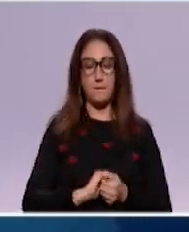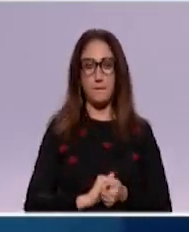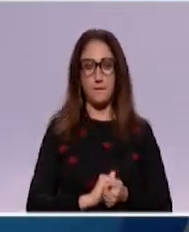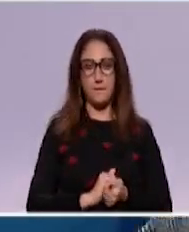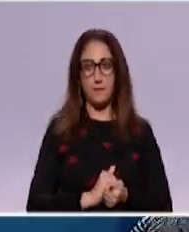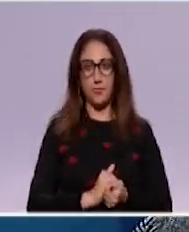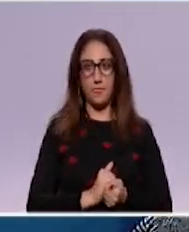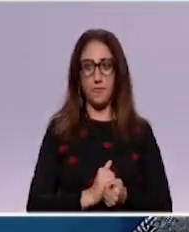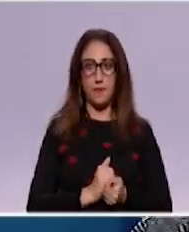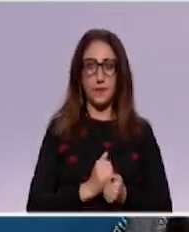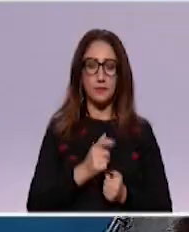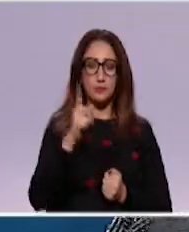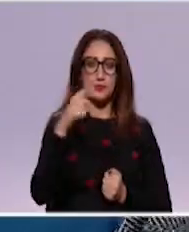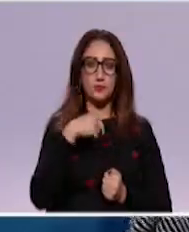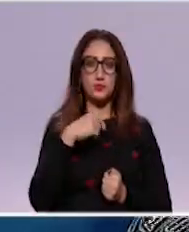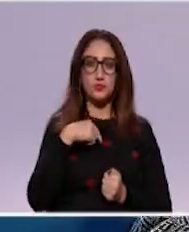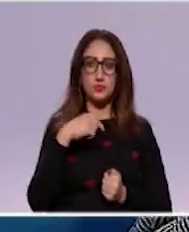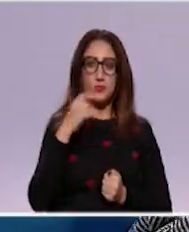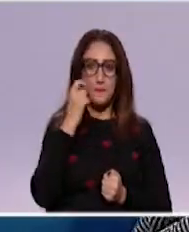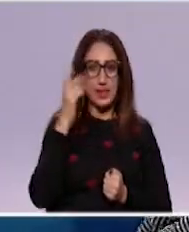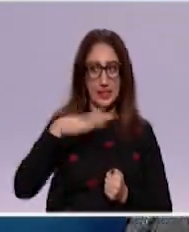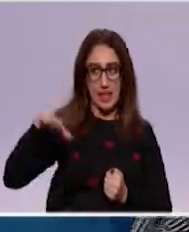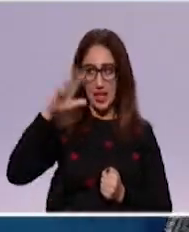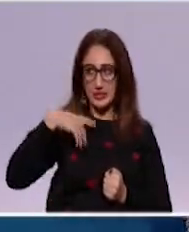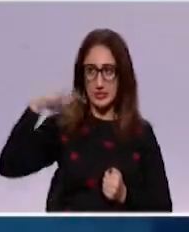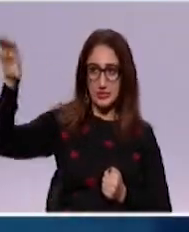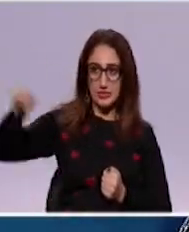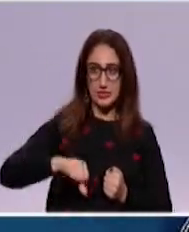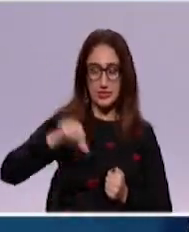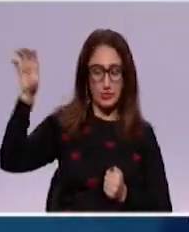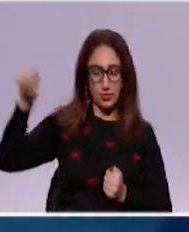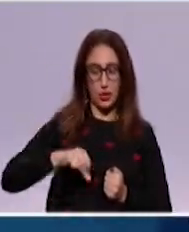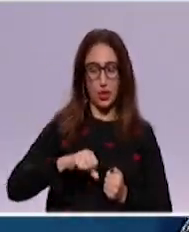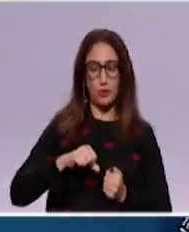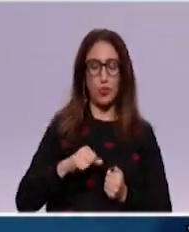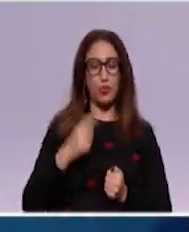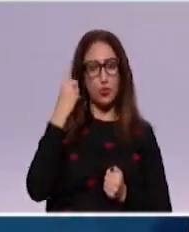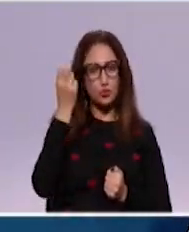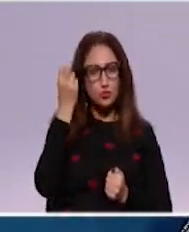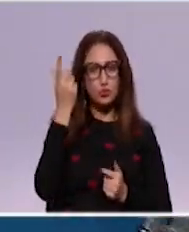طب يا منير بص انا هجيب الناس بتوعي تحسين حن الازهري